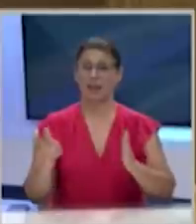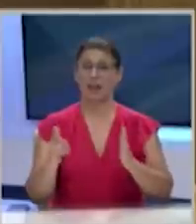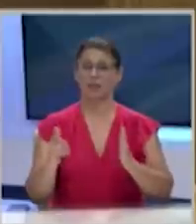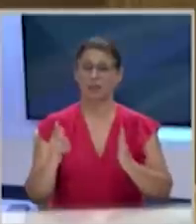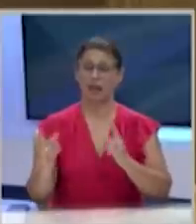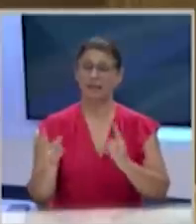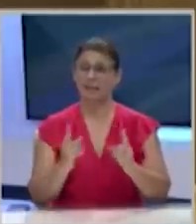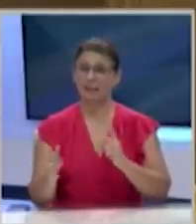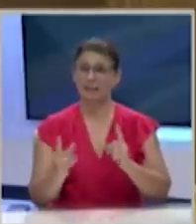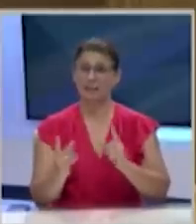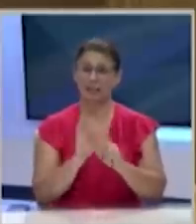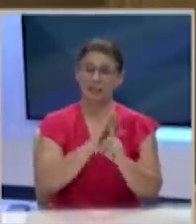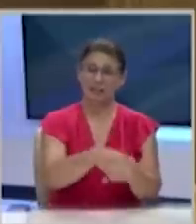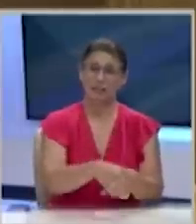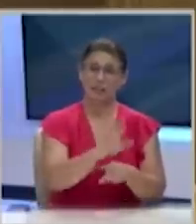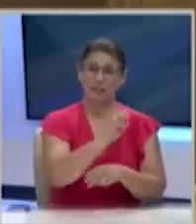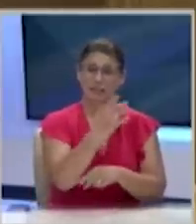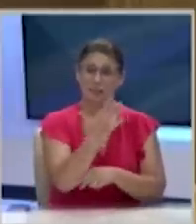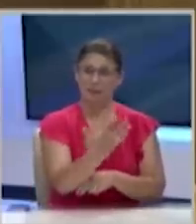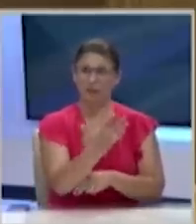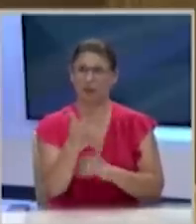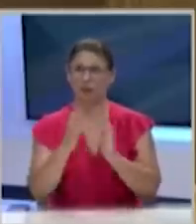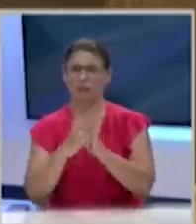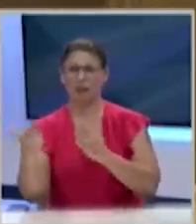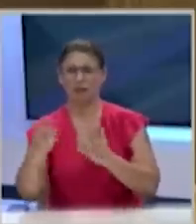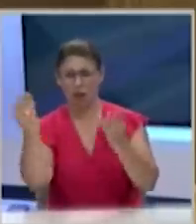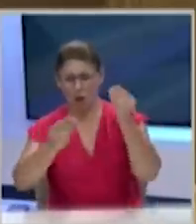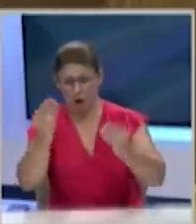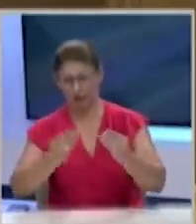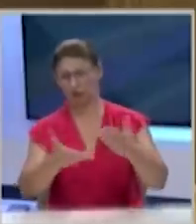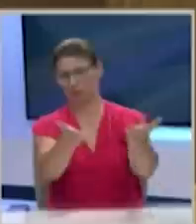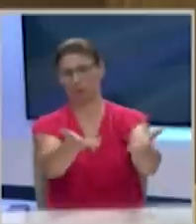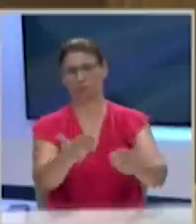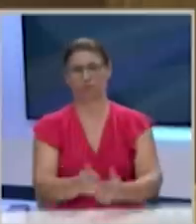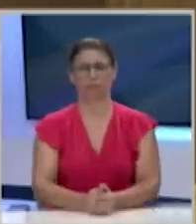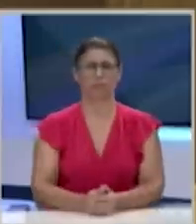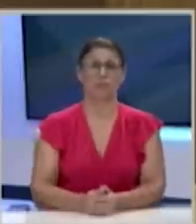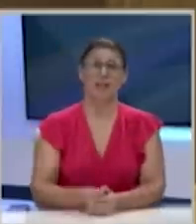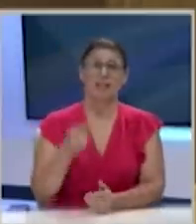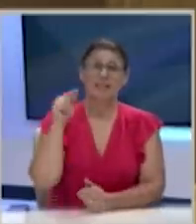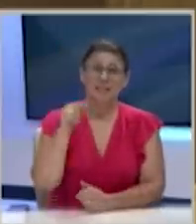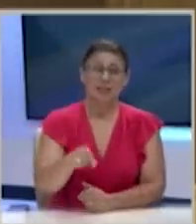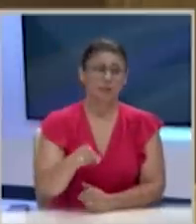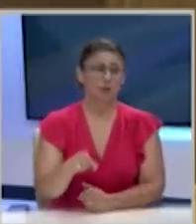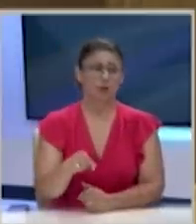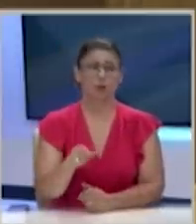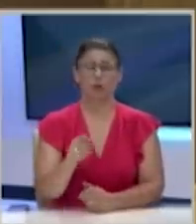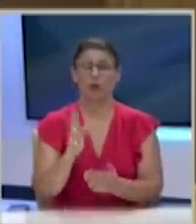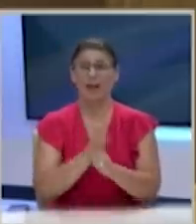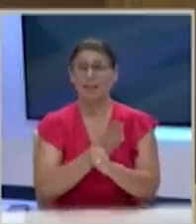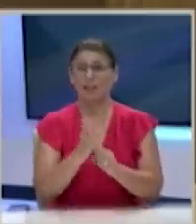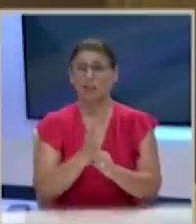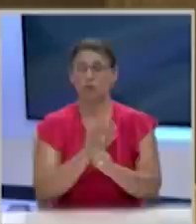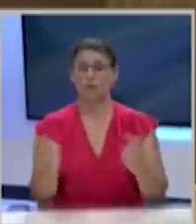για την καταστολή, 45 και 17, κάντε εσείς το λογαριασμό. Σε αυτό το καταστροφικό